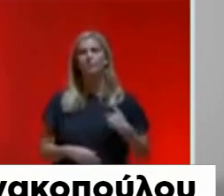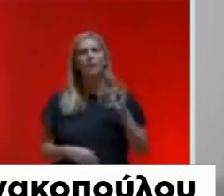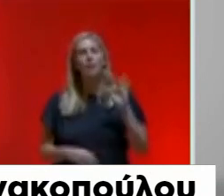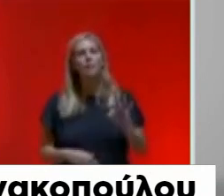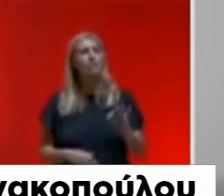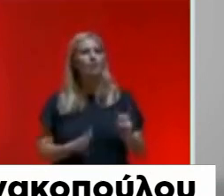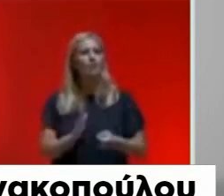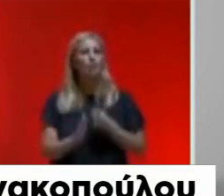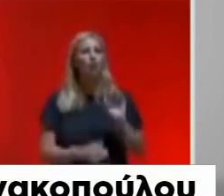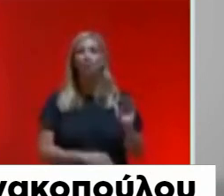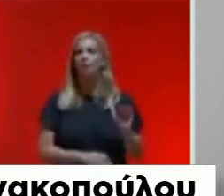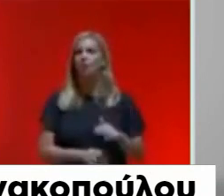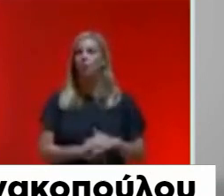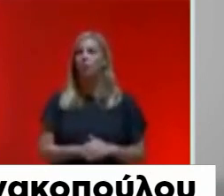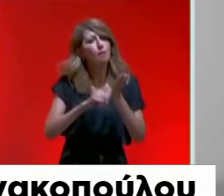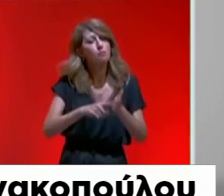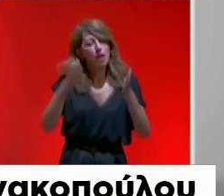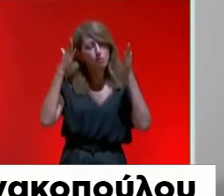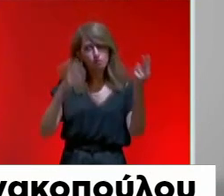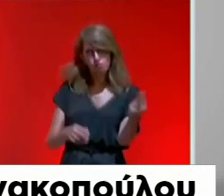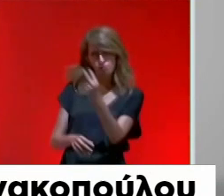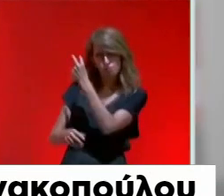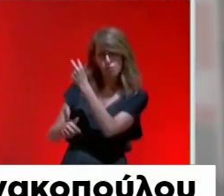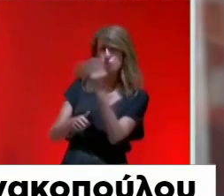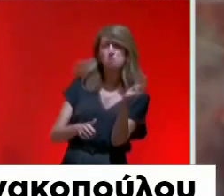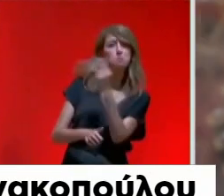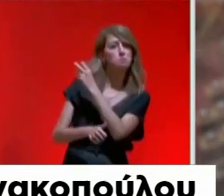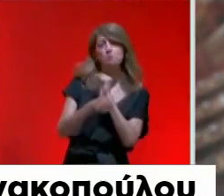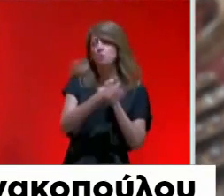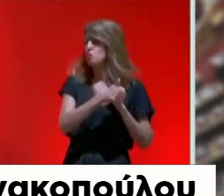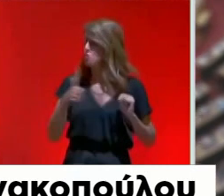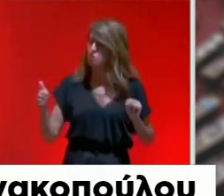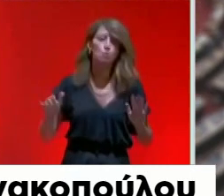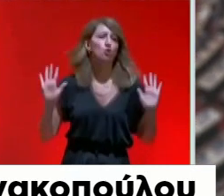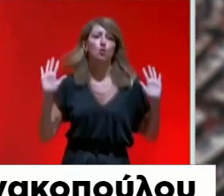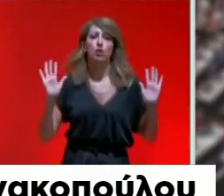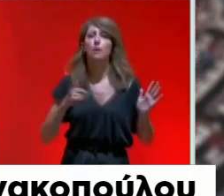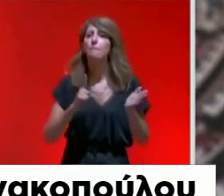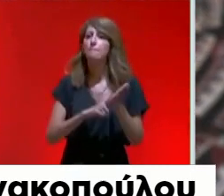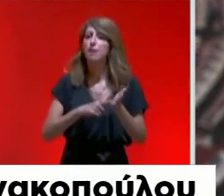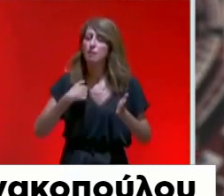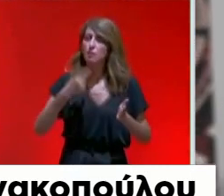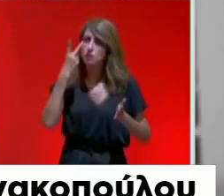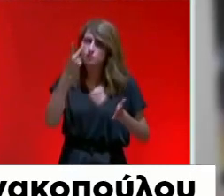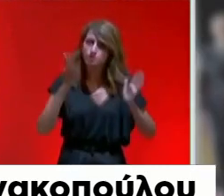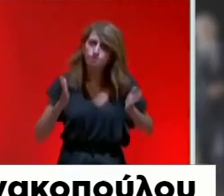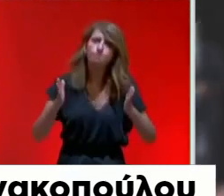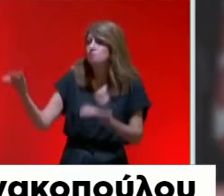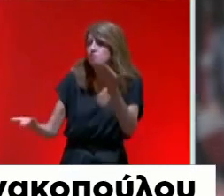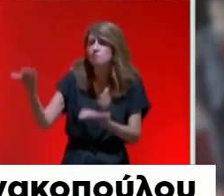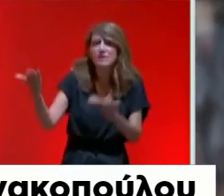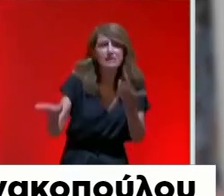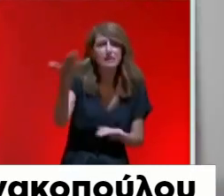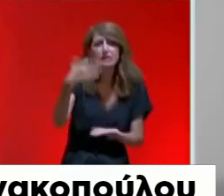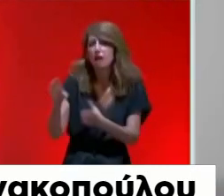Κοιτάξτε, αυτό θα έλεγα ότι τώρα 4 μέρες πριν τις εκλογές δεν μπορούμε και ίσως και δεν είναι και σκόπιμο να το εκτιμήσουμε. Ο λόγος